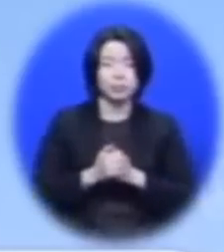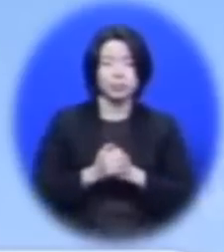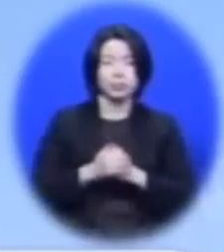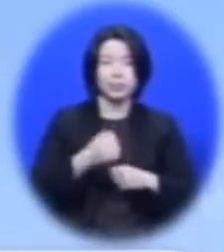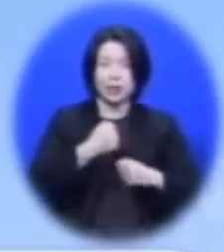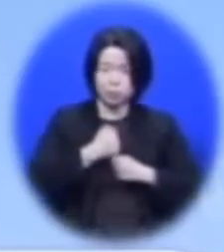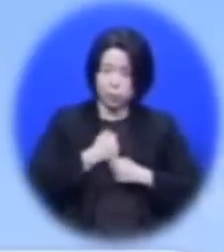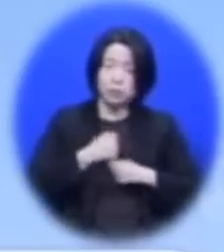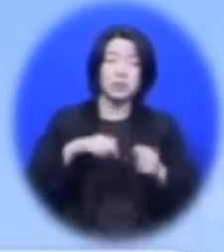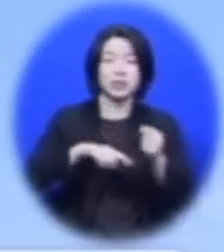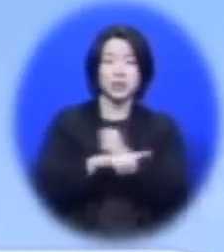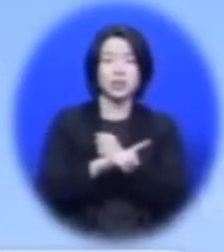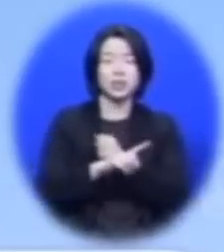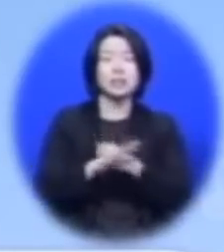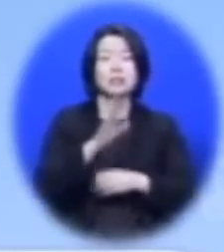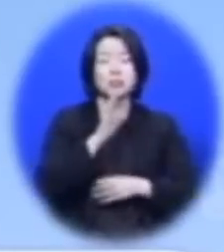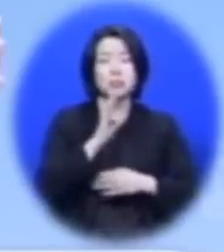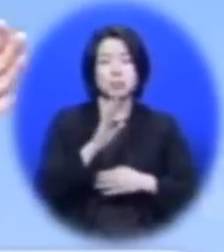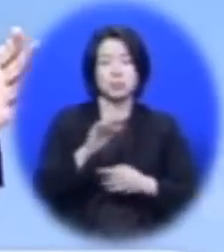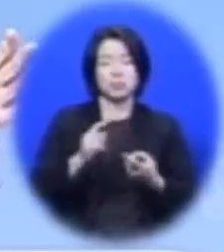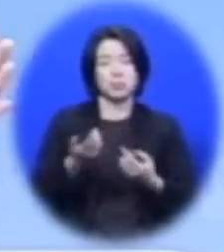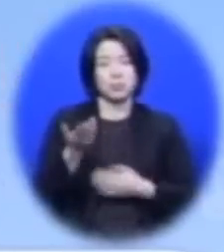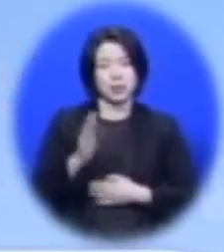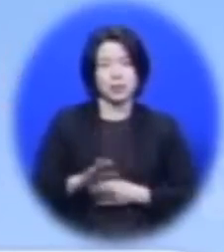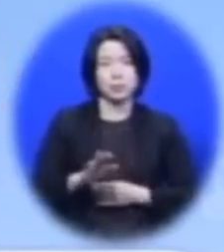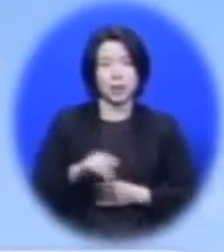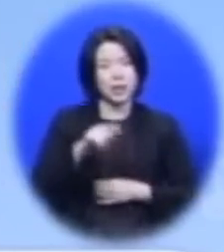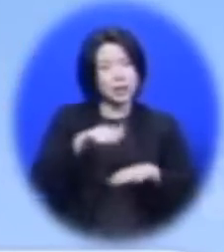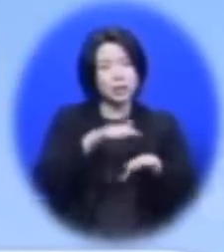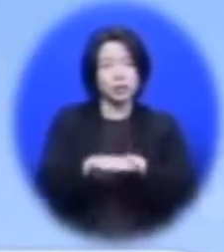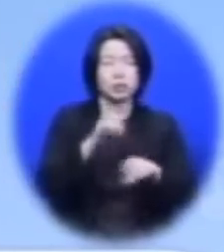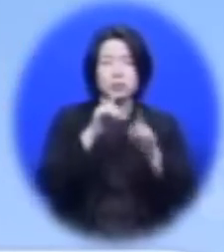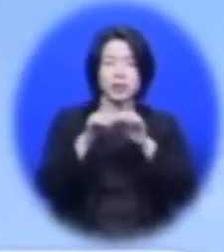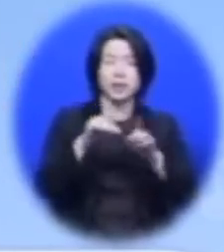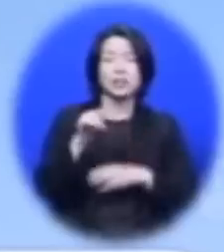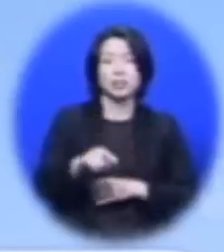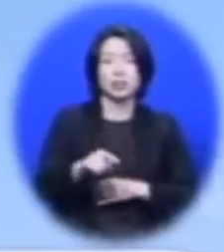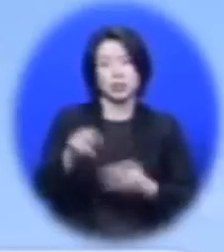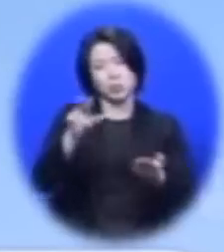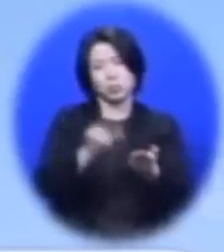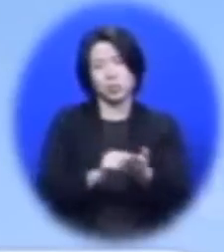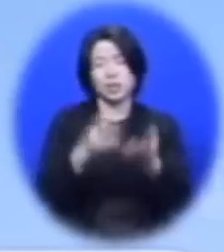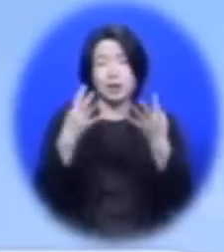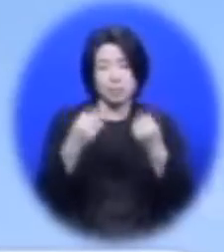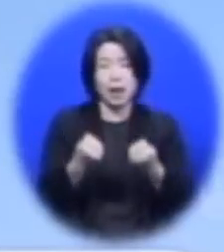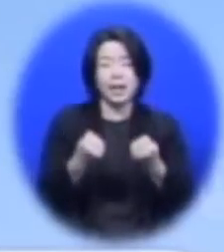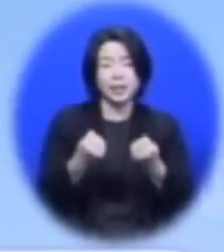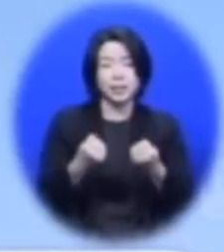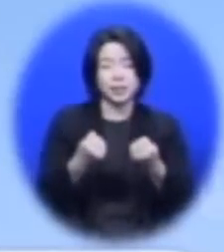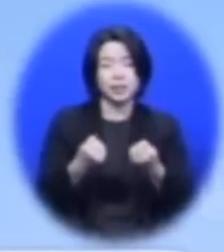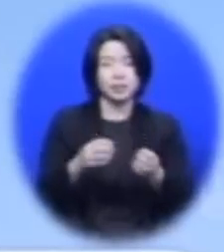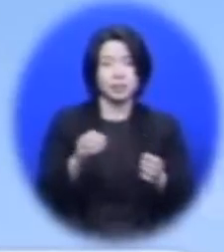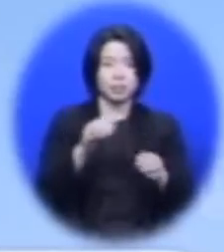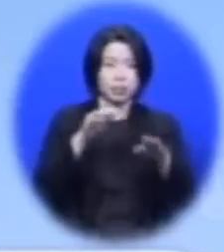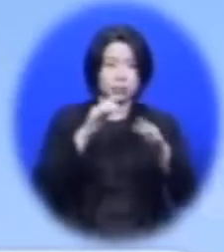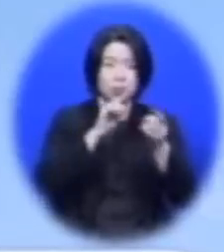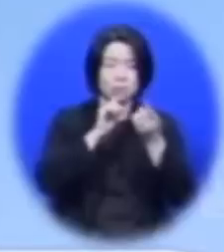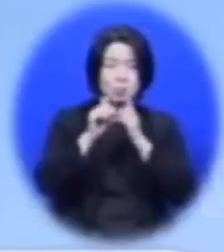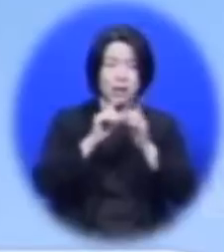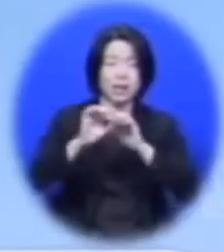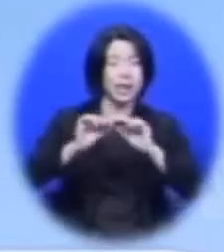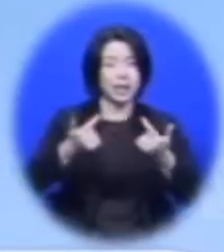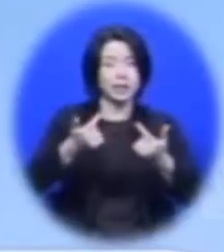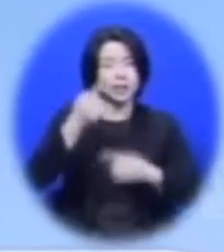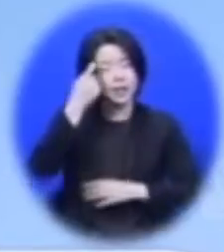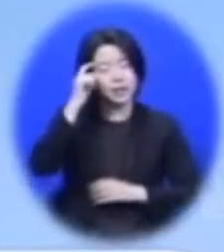조심하라는 뜻이긴 하지만 이런 식으로 말하는 것은 너무 좀 문제가 많은 식의 표현 아닐까라는